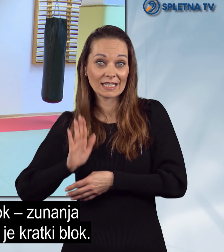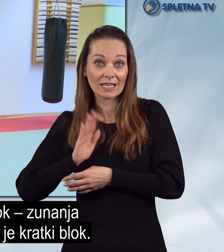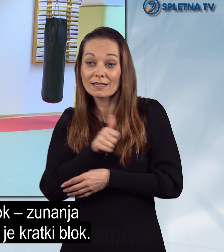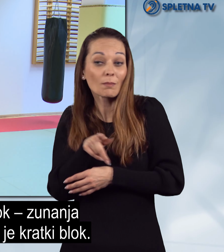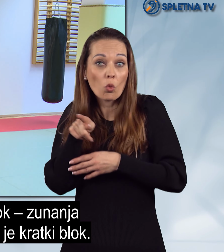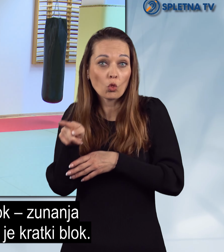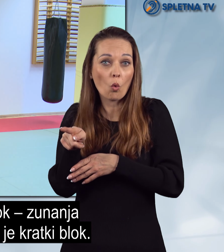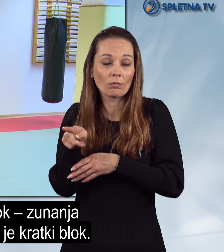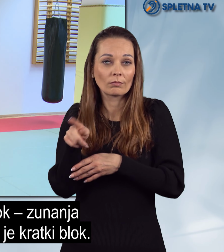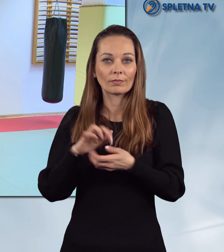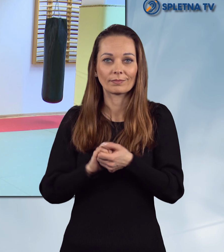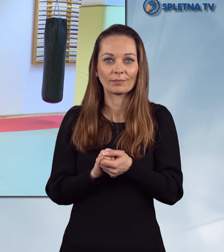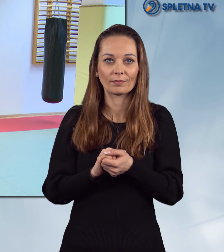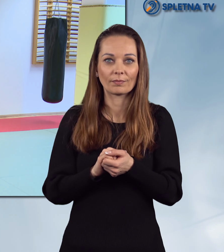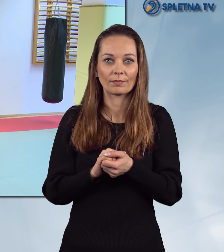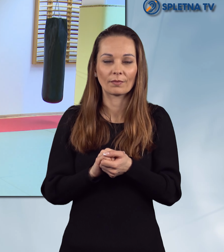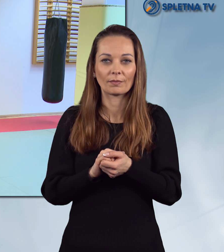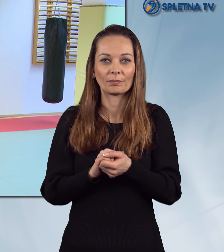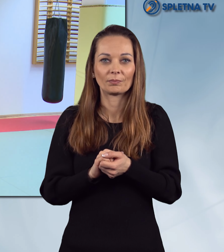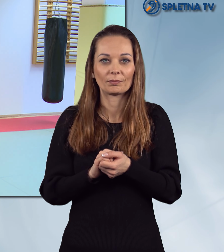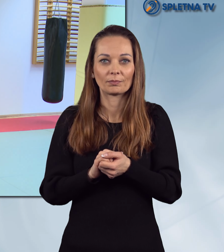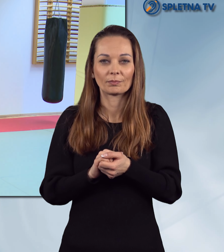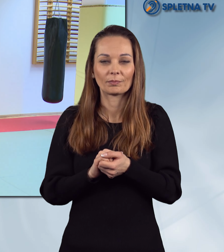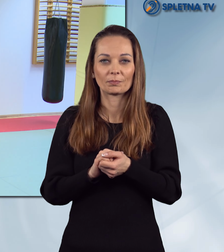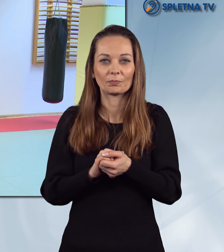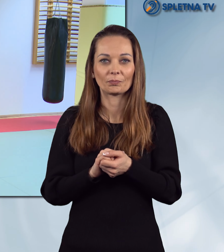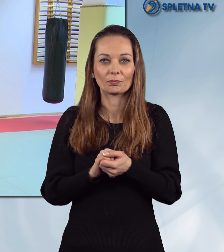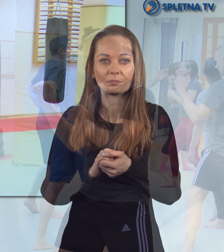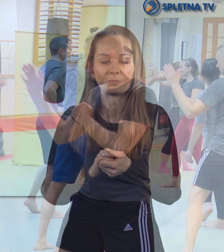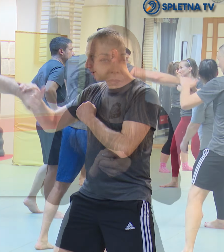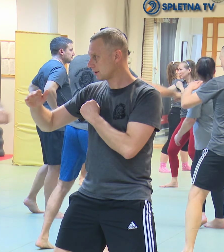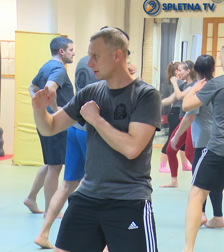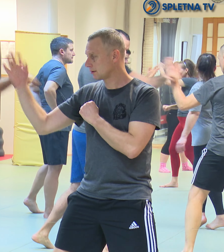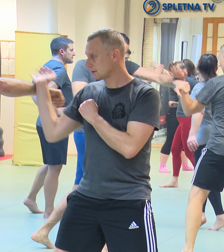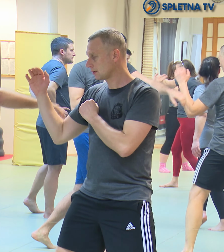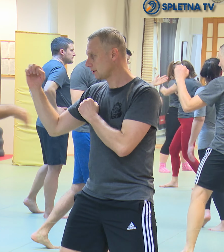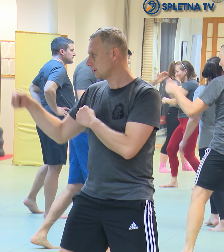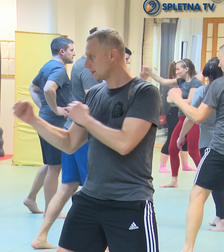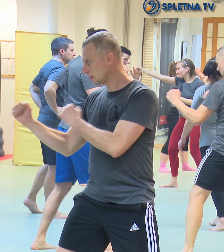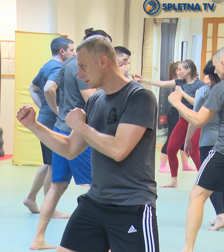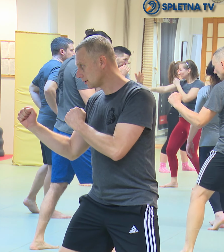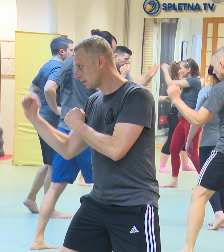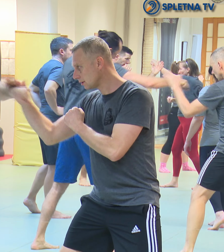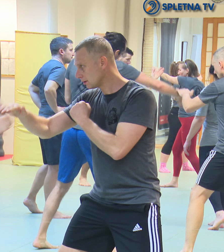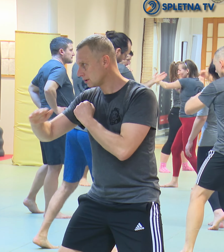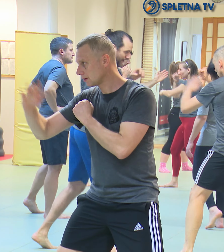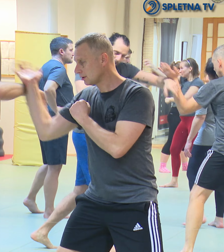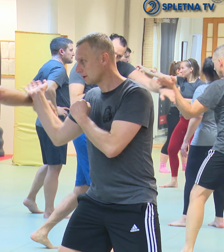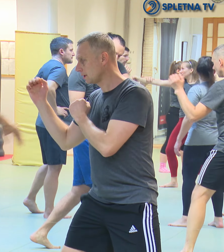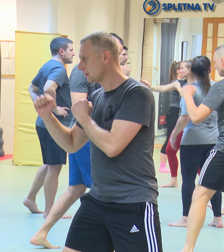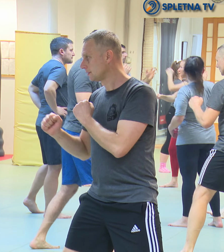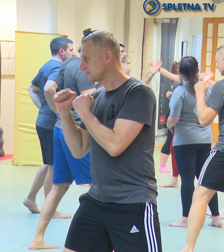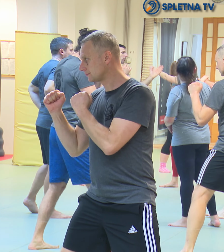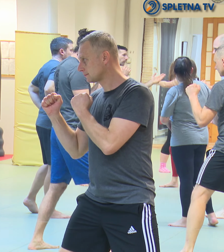stran, samo to, hop, hop, ene, daj, hop, hop, hop,